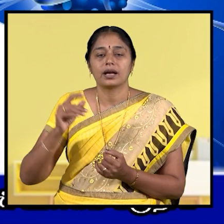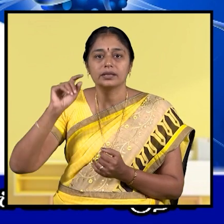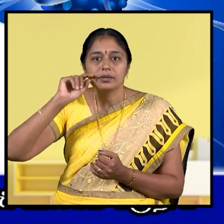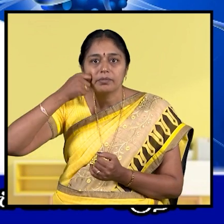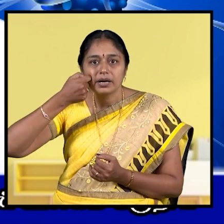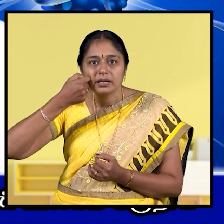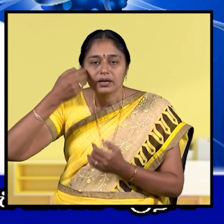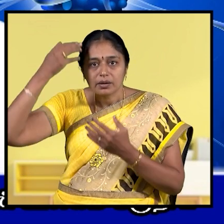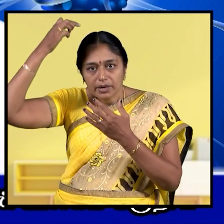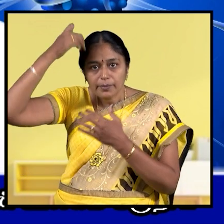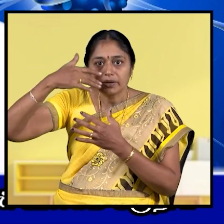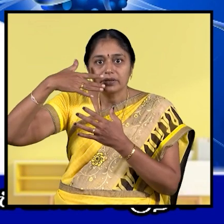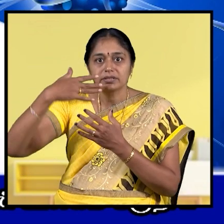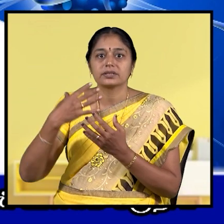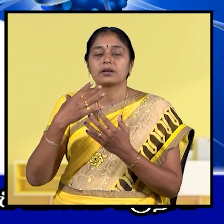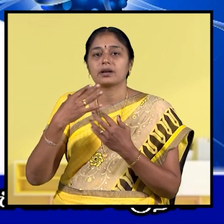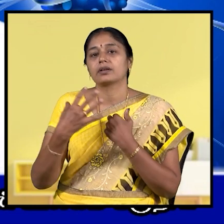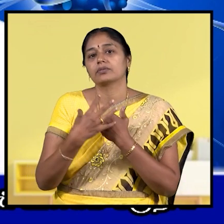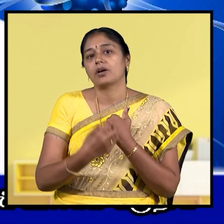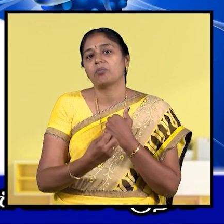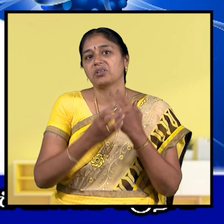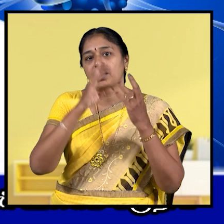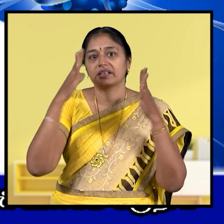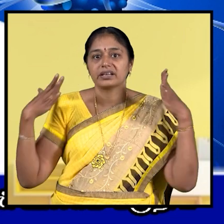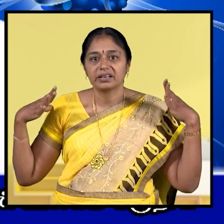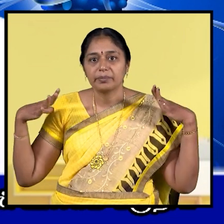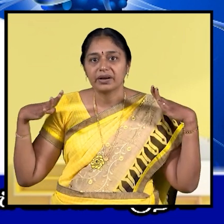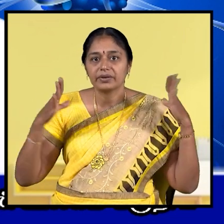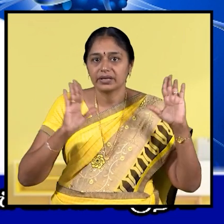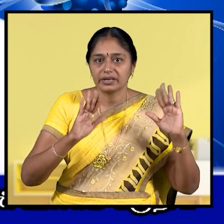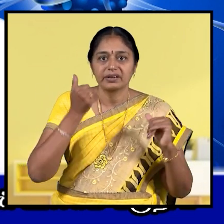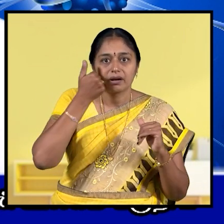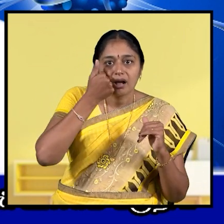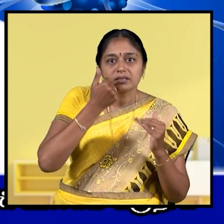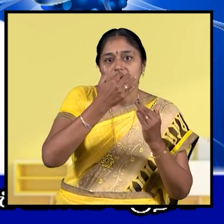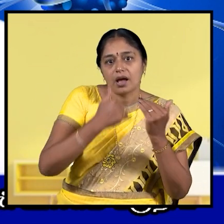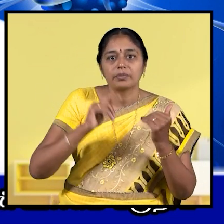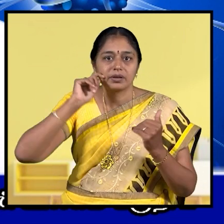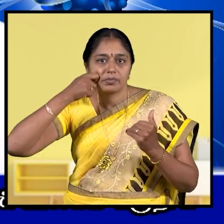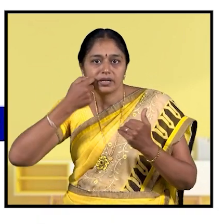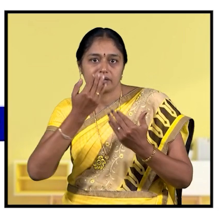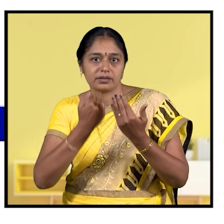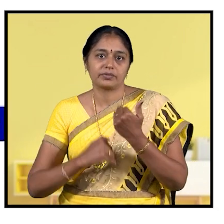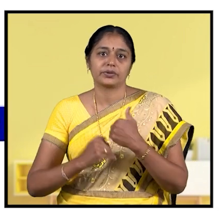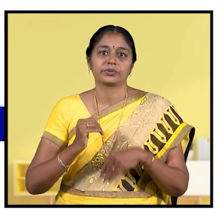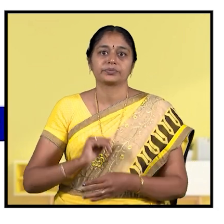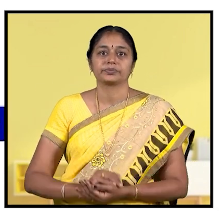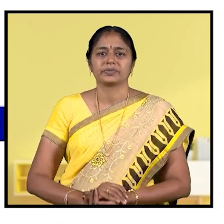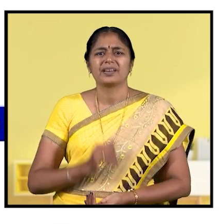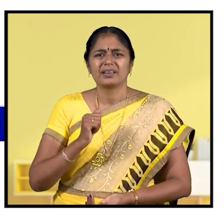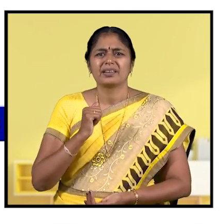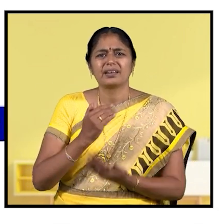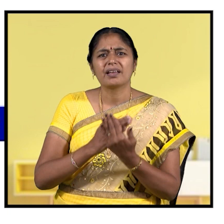தொடர்புடைய மனிதர்களுக்கு கண்டிப்பாக வந்து பறவை காய்ச்சல் வந்து கண்டிப்பாக உண்டாகணுங்கிறத நம்ம வந்து தெரிஞ்சுக்கணும். அடுத்தாற்போல் இந்த பறவை காய்ச்சல் வந்து நமக்கு என்ன